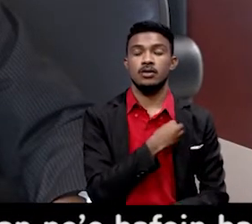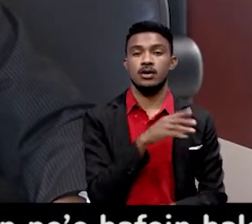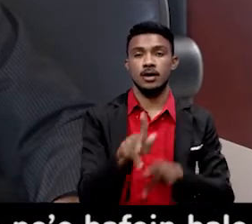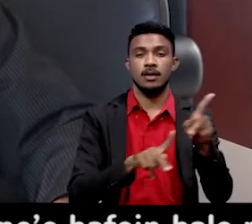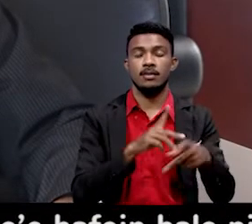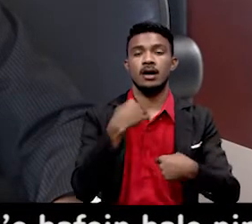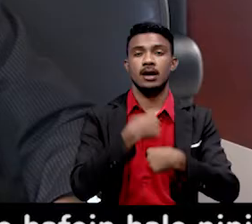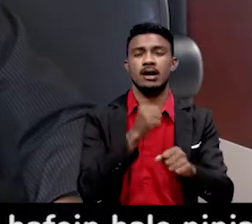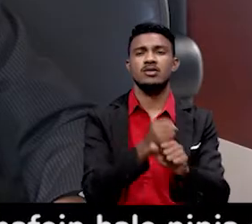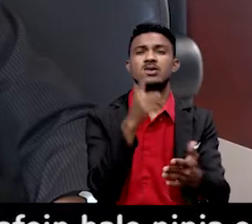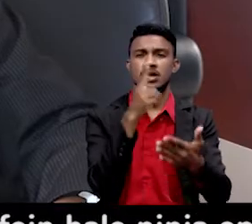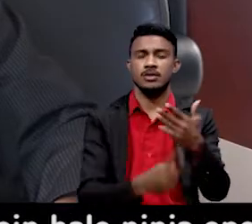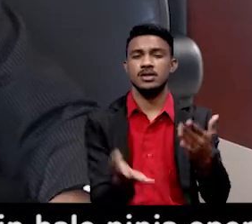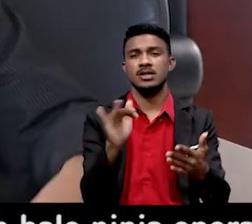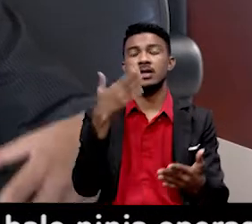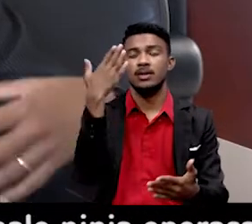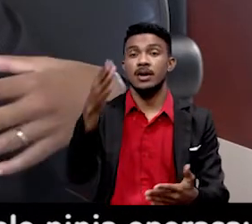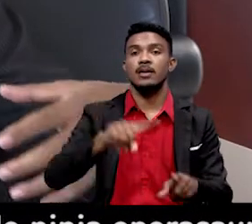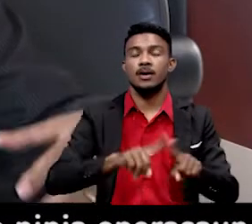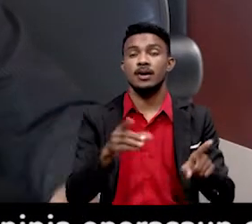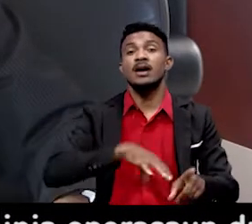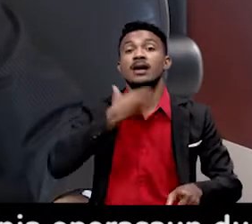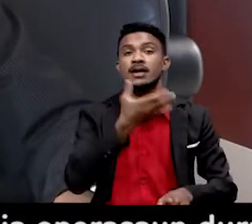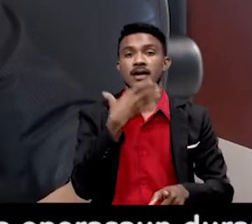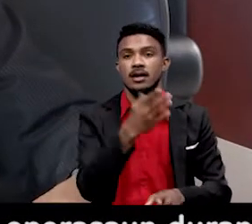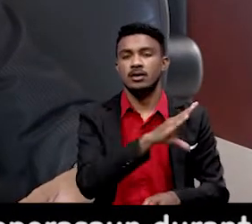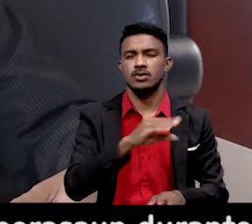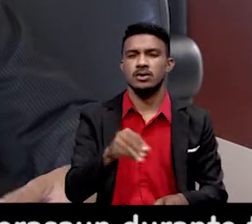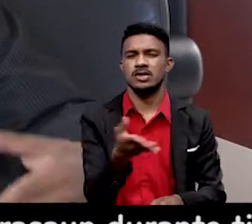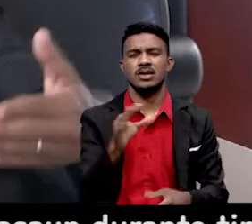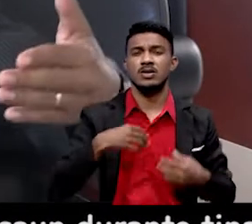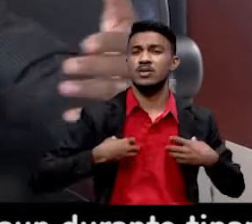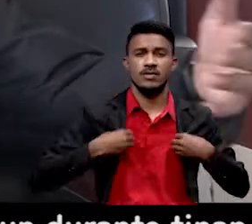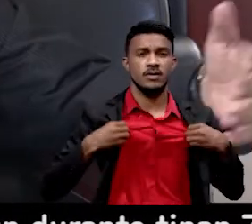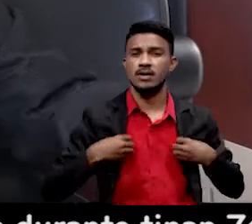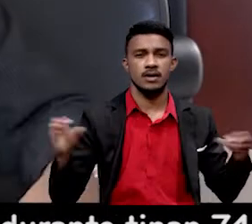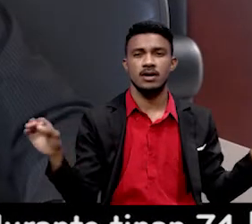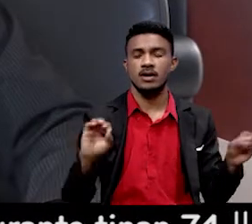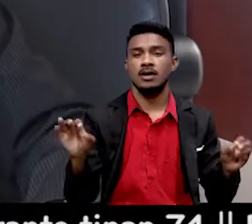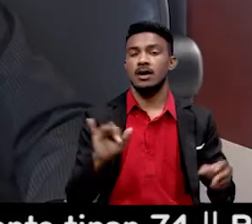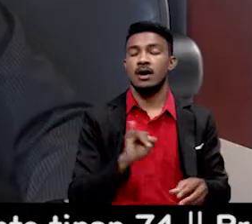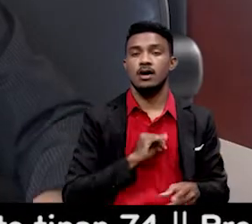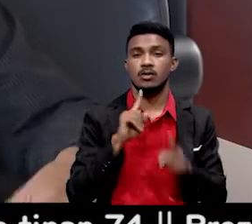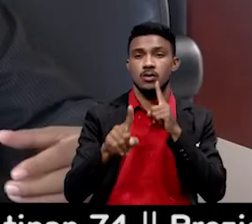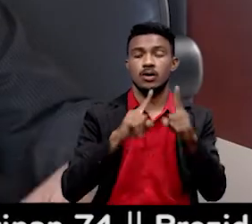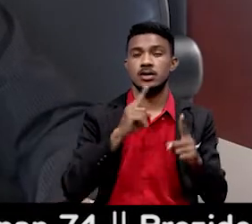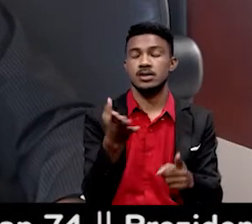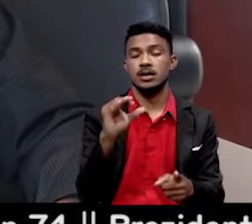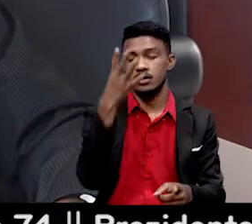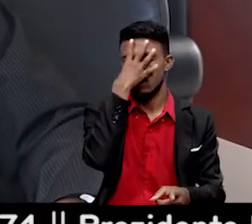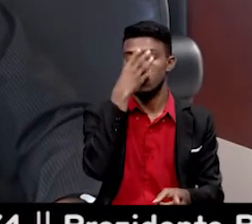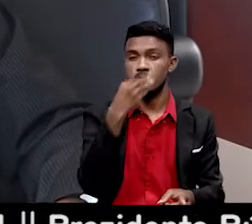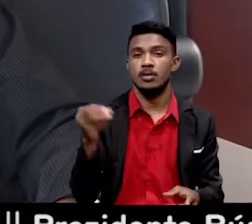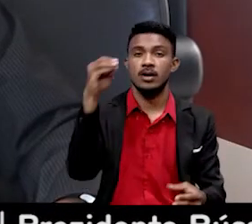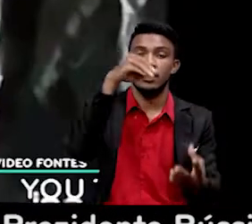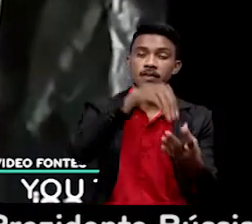seda ba sira iha larang sakila hela balu hauri isin tanang hau sira haruka toba kedana iha makane parho disuku hau.